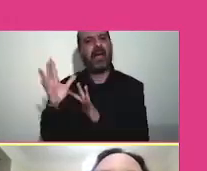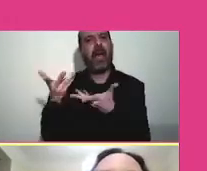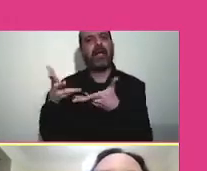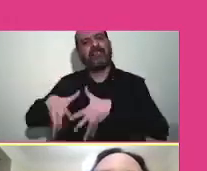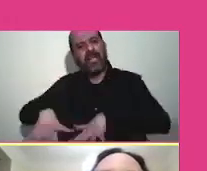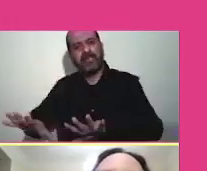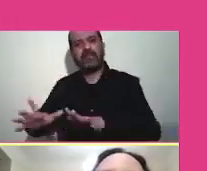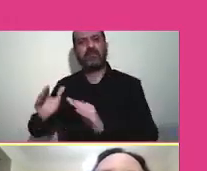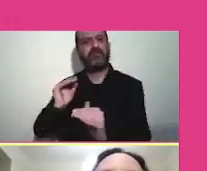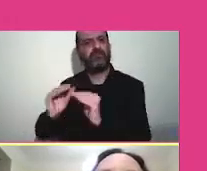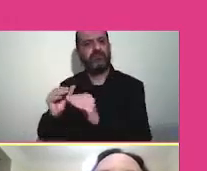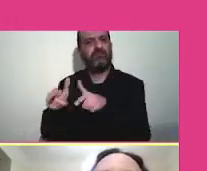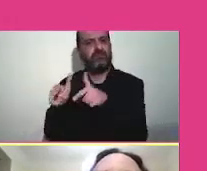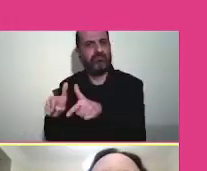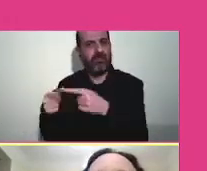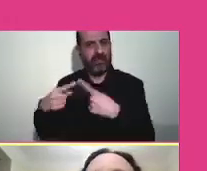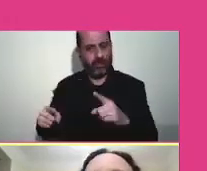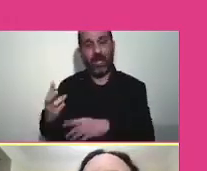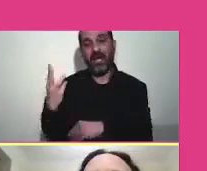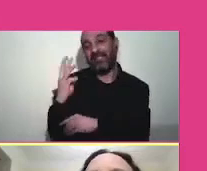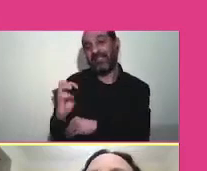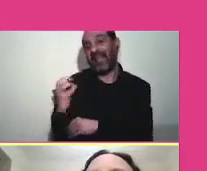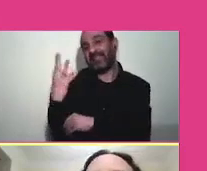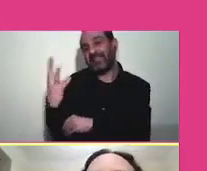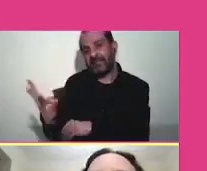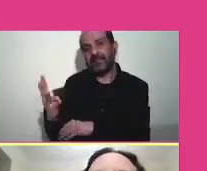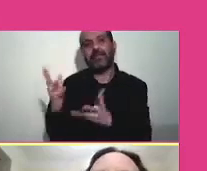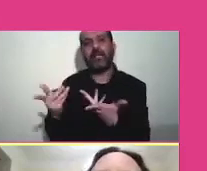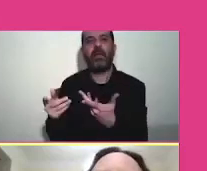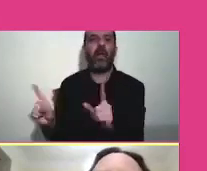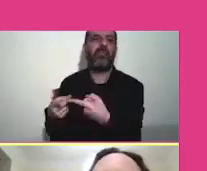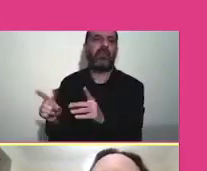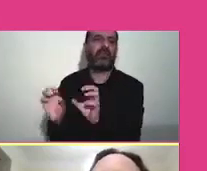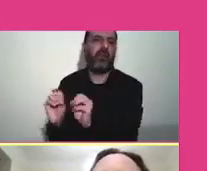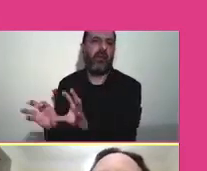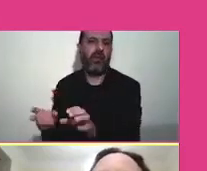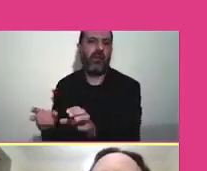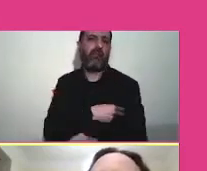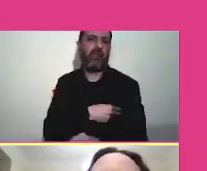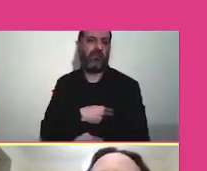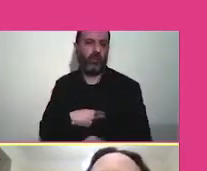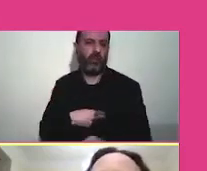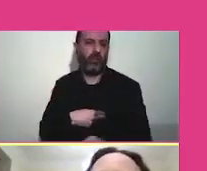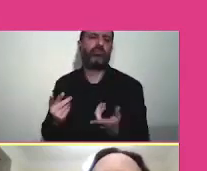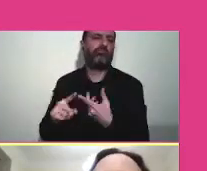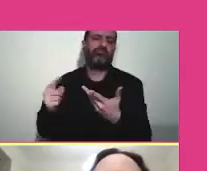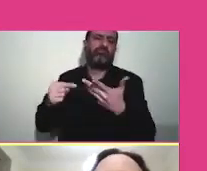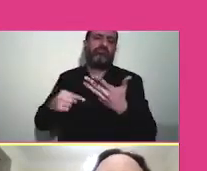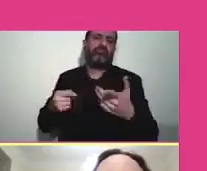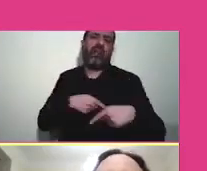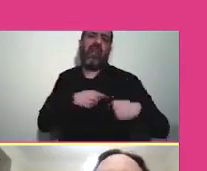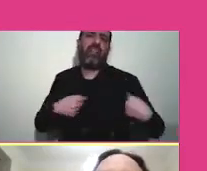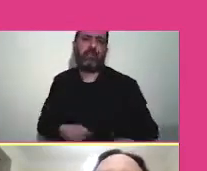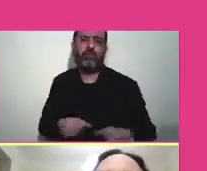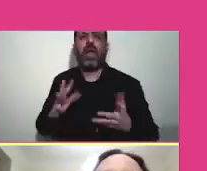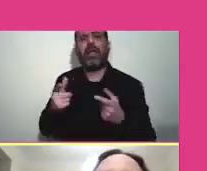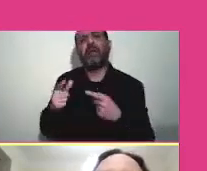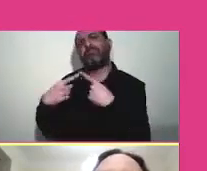και 34 ήταν εκπαιδευτικοί εθελοντές ή είχαν κάποιες άλλες σχετικές